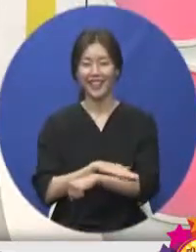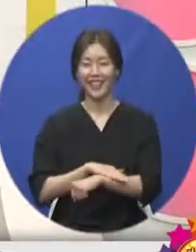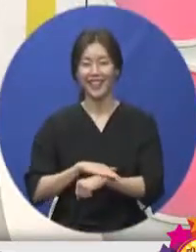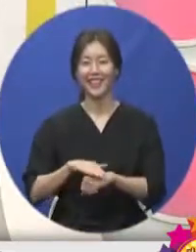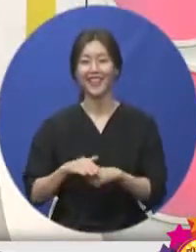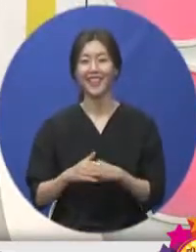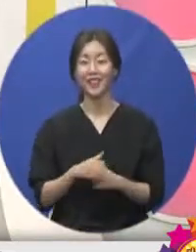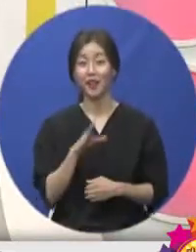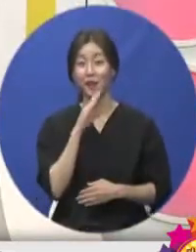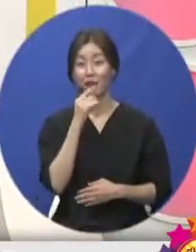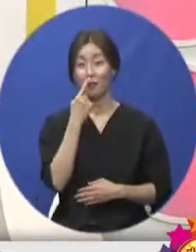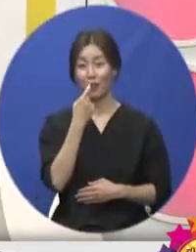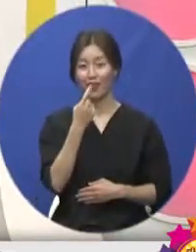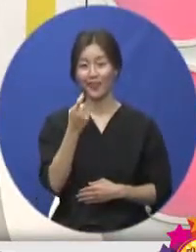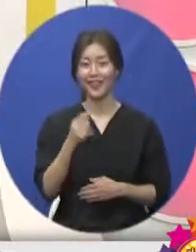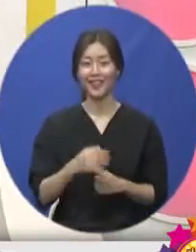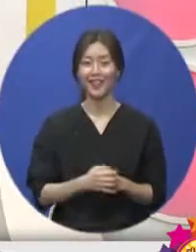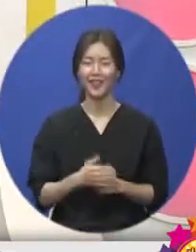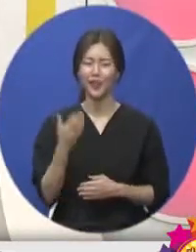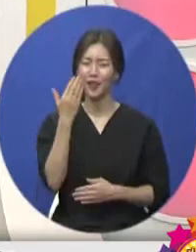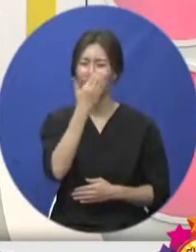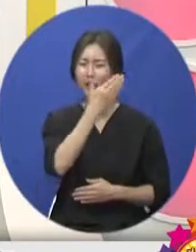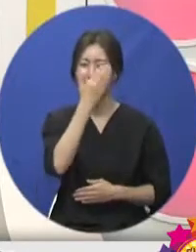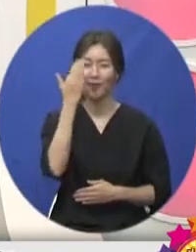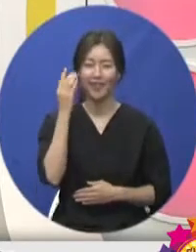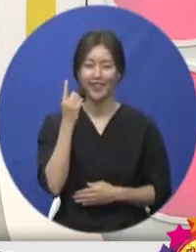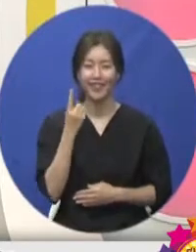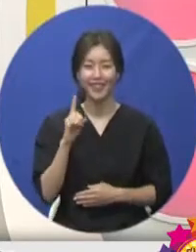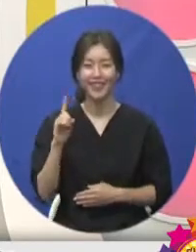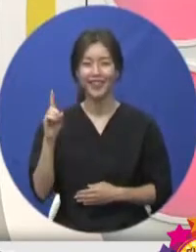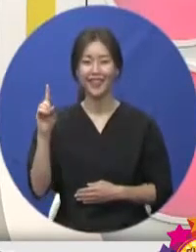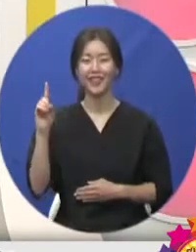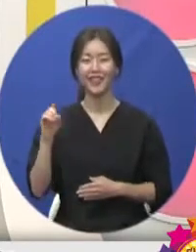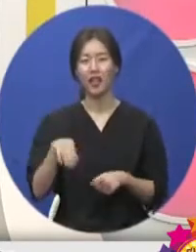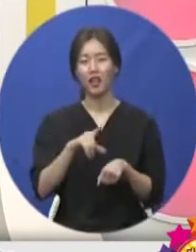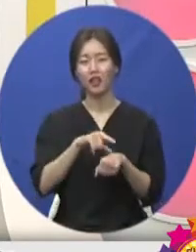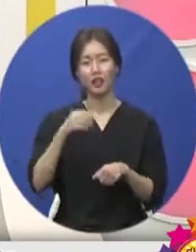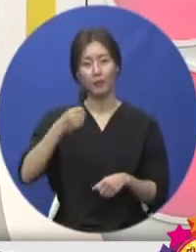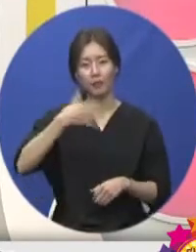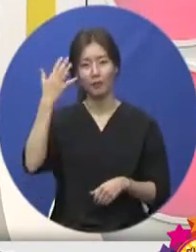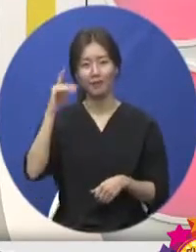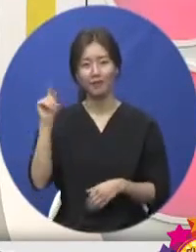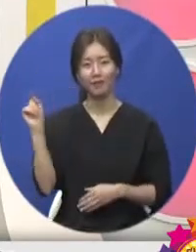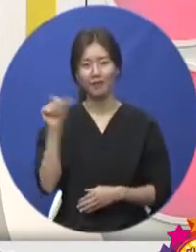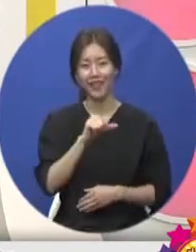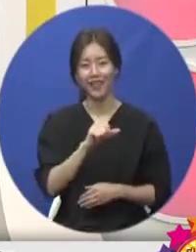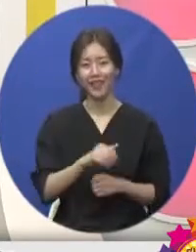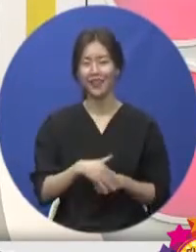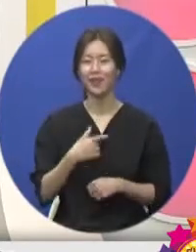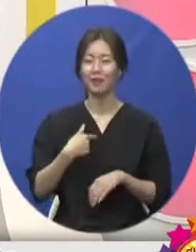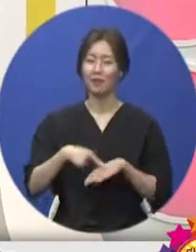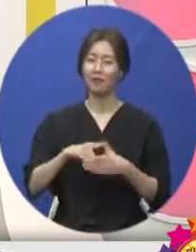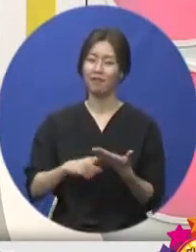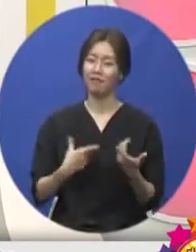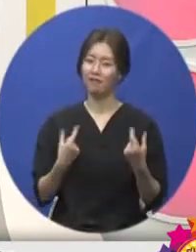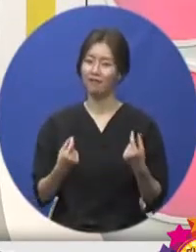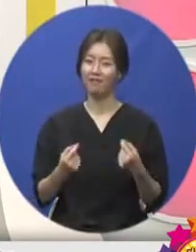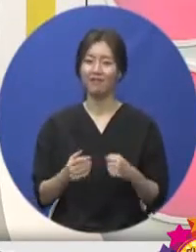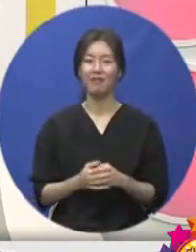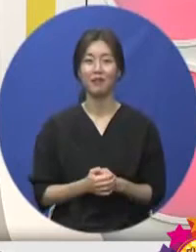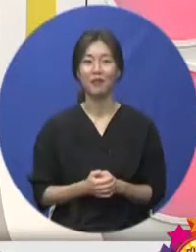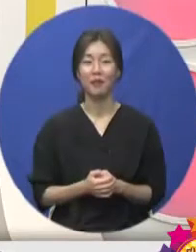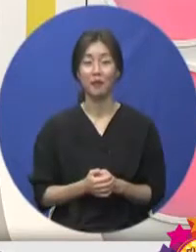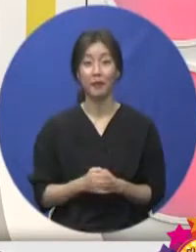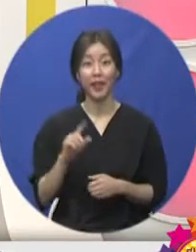잘하셨습니다. 아유. 멋지게 아주 잘하셨습니다. 청춘아 그러게요. 어? 왜 이렇게 빨리 가는 건지 모르겠어요. 저도. 그러니까요. 아이고